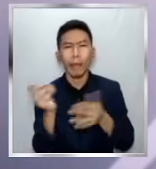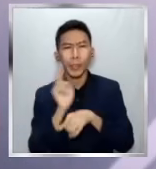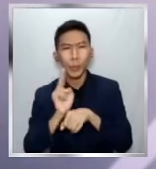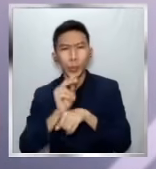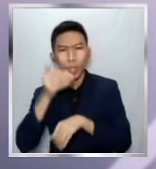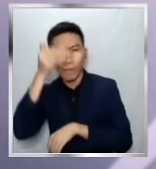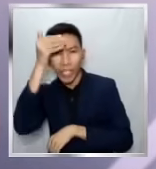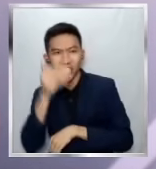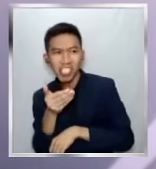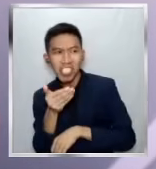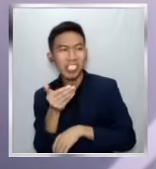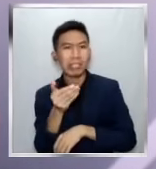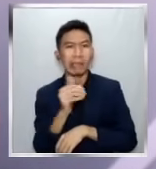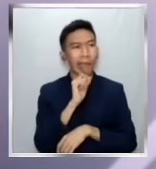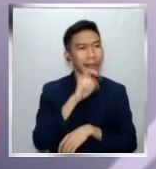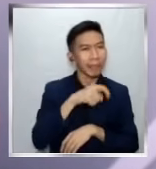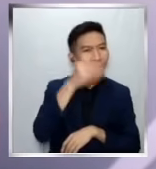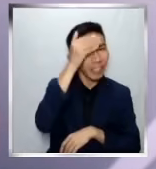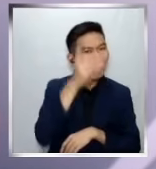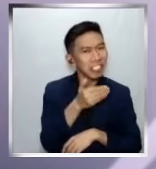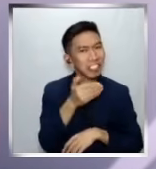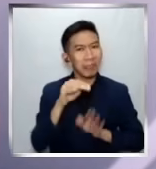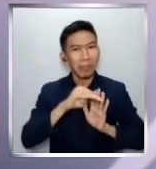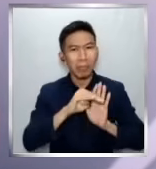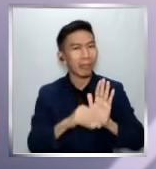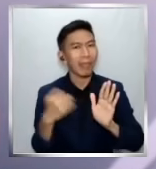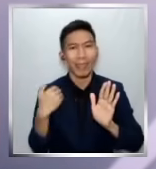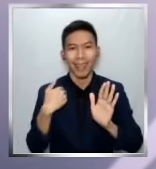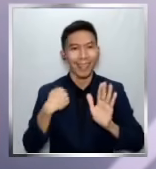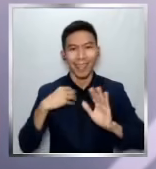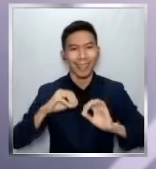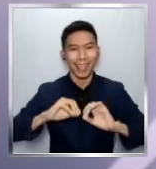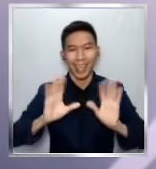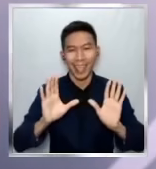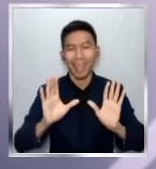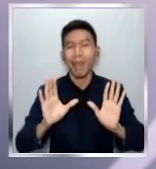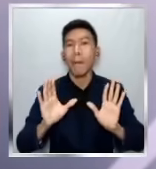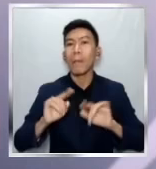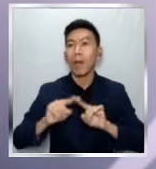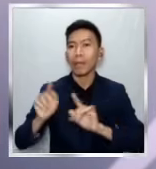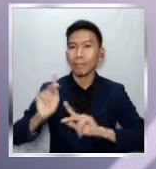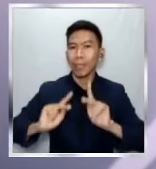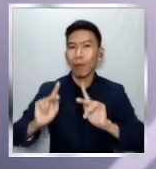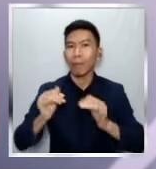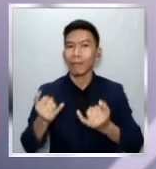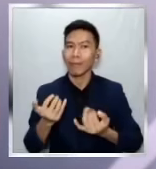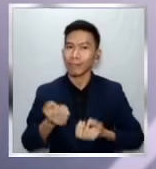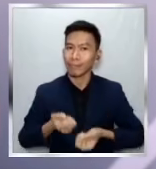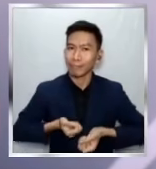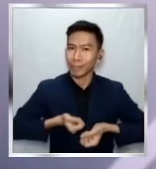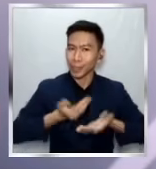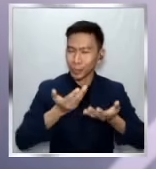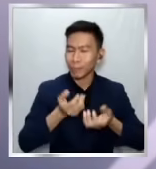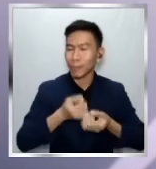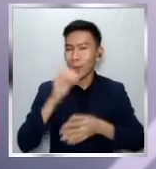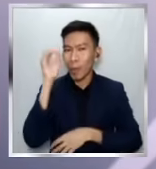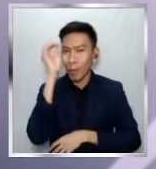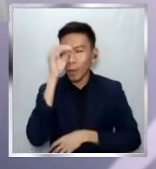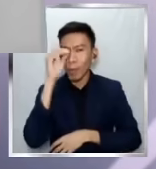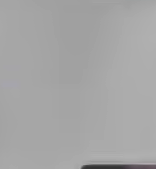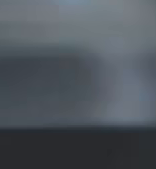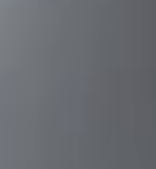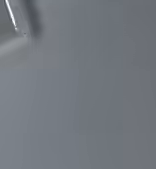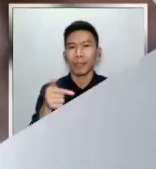lang, marami na ang naglabas ng saloobin kaugnay nito. Ang boses mo sa pagtutok ni Ian